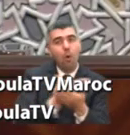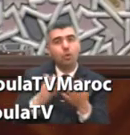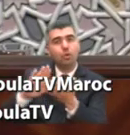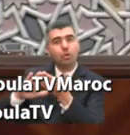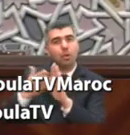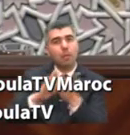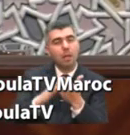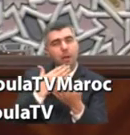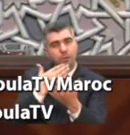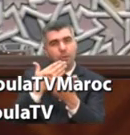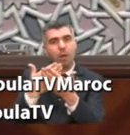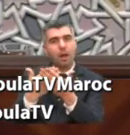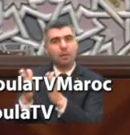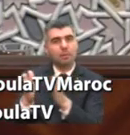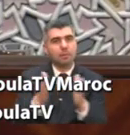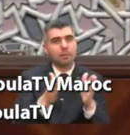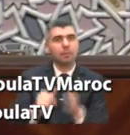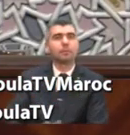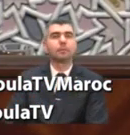عطب. شكرا سيد نائب.